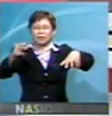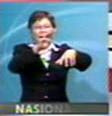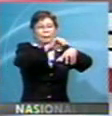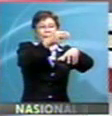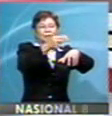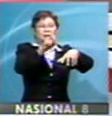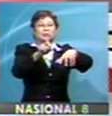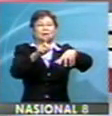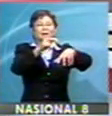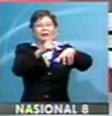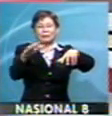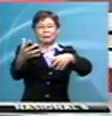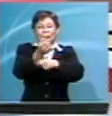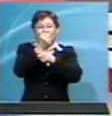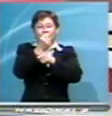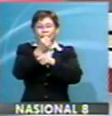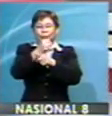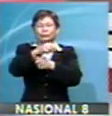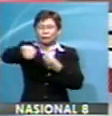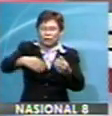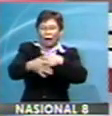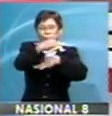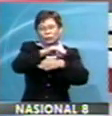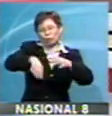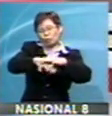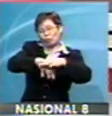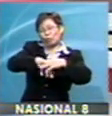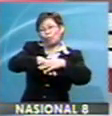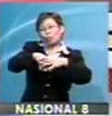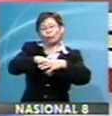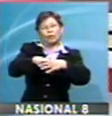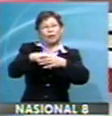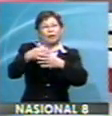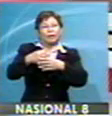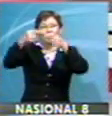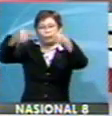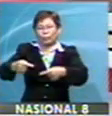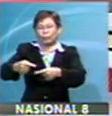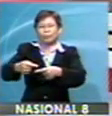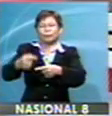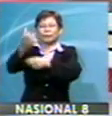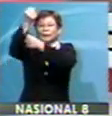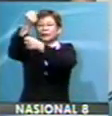klhc mendapat buai di pusingan awal dan diundi untuk bertemu pemenang di separuh